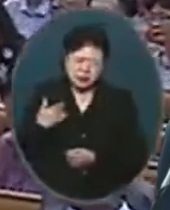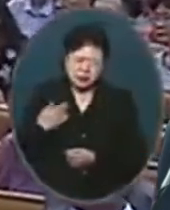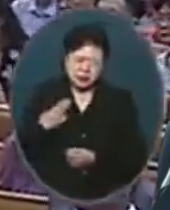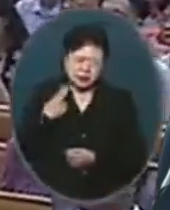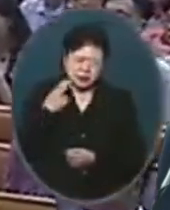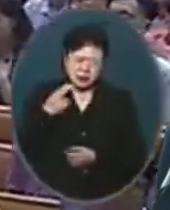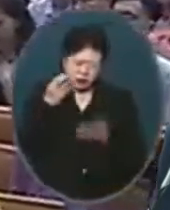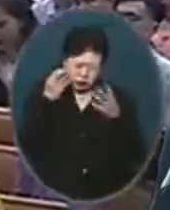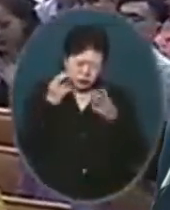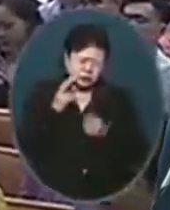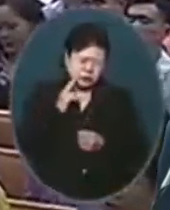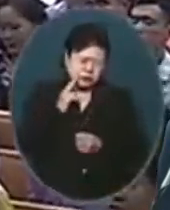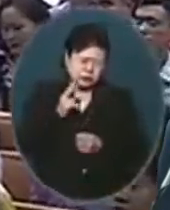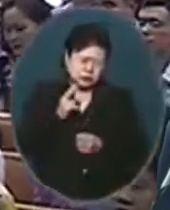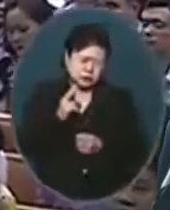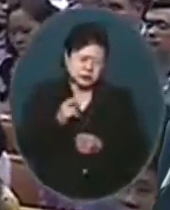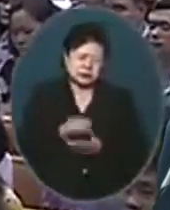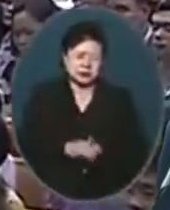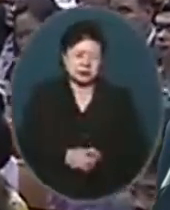굉장히 고통을 당하는데